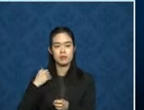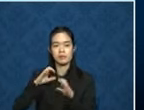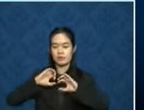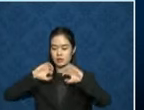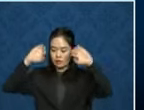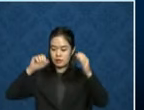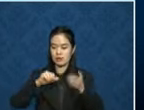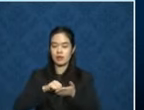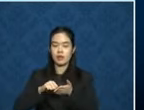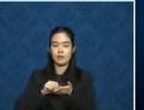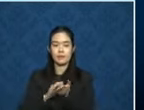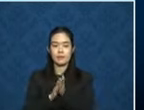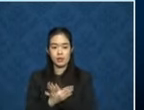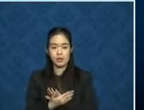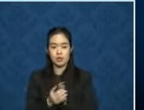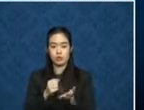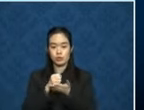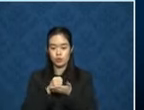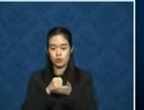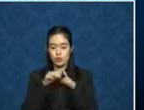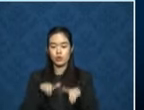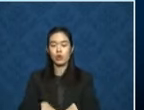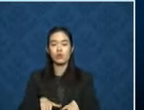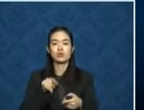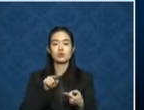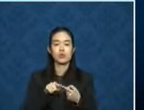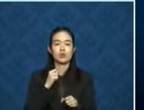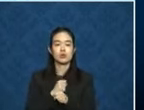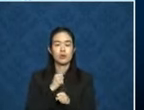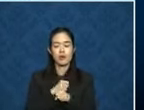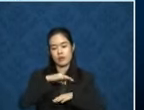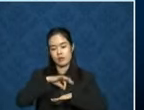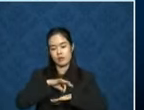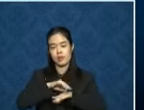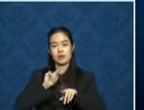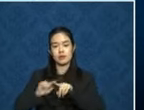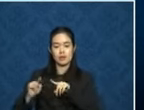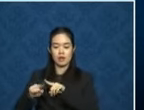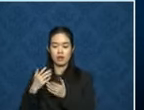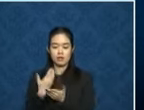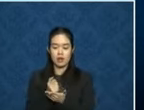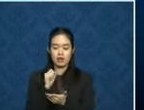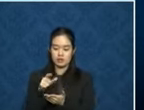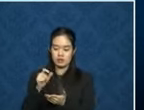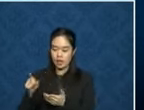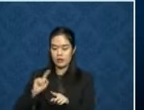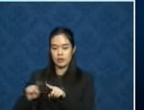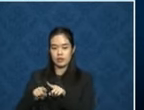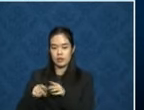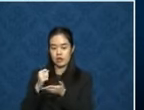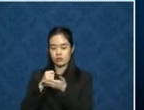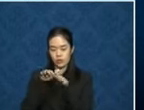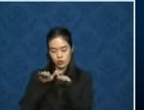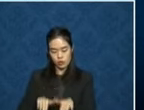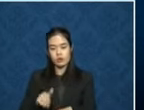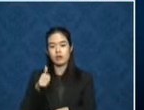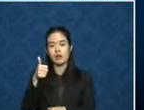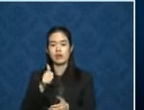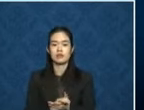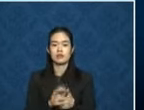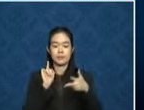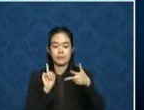นะครับก็จะสามารถช่วยลดขั้นตอนลดภาระงานซ้ำซ้อนในหน่วยงานและลดงบประมาณของส่วนราชการลงได้อีกด้วยครับประเด็น